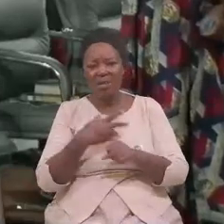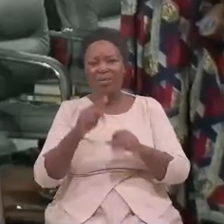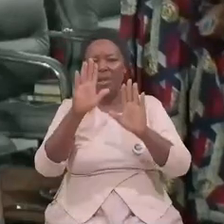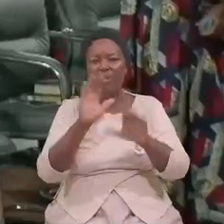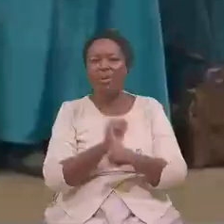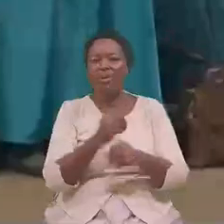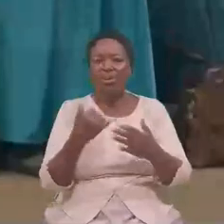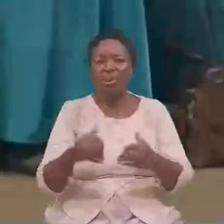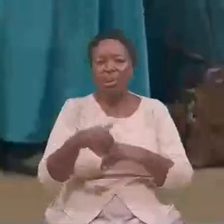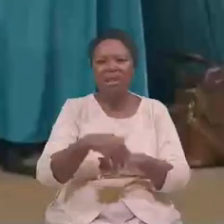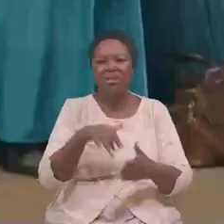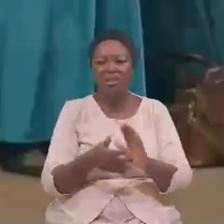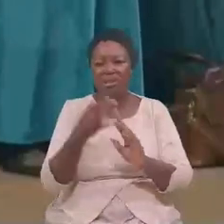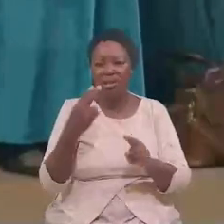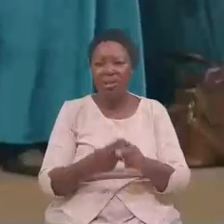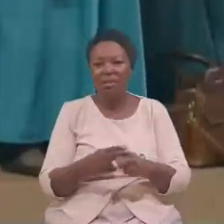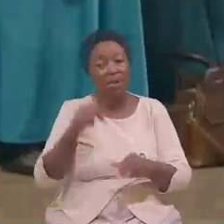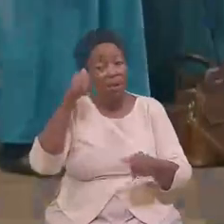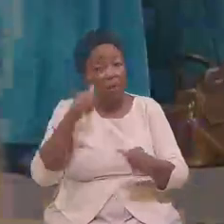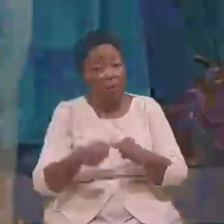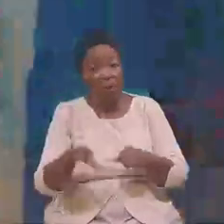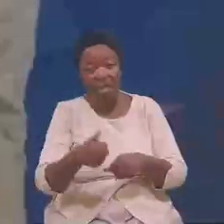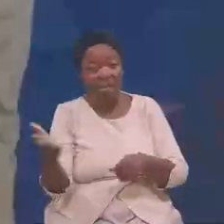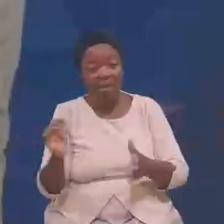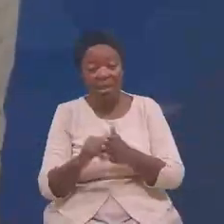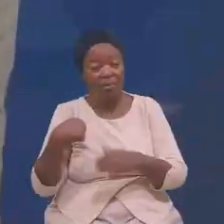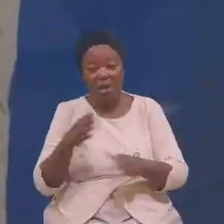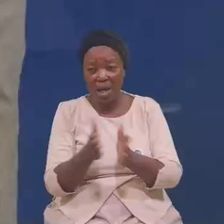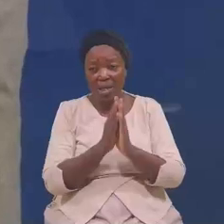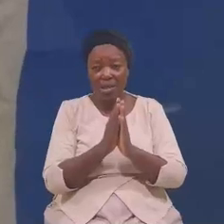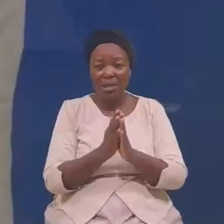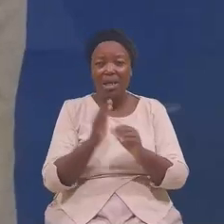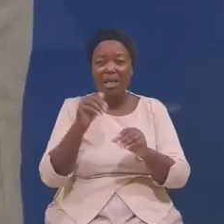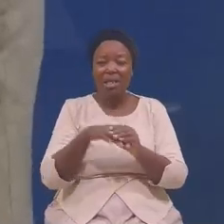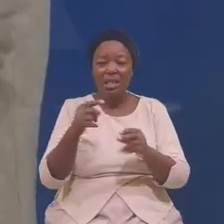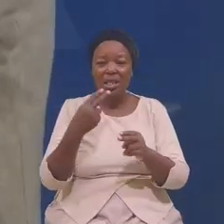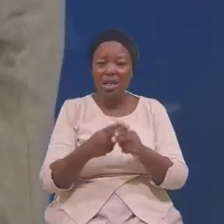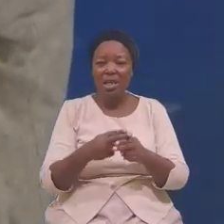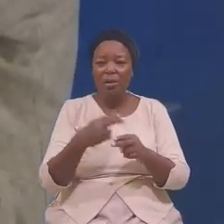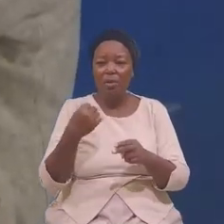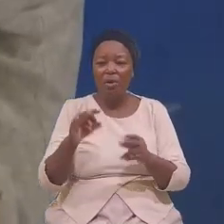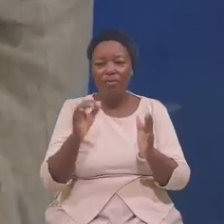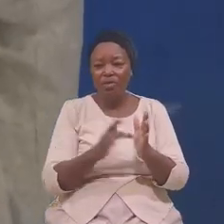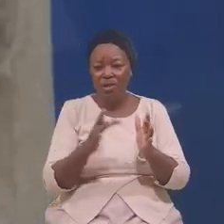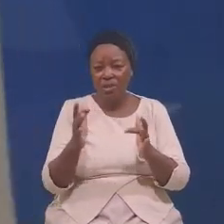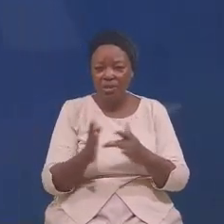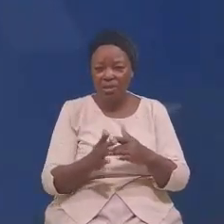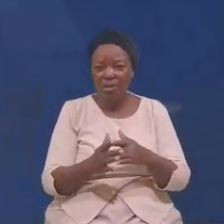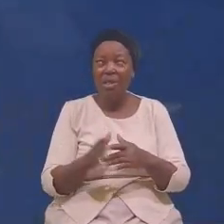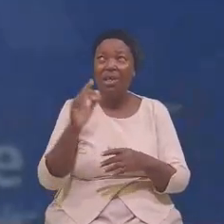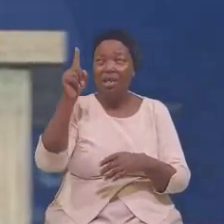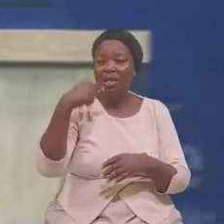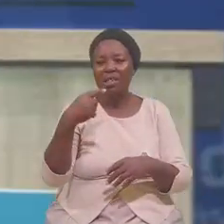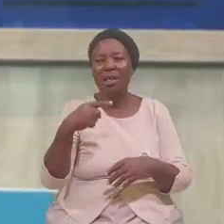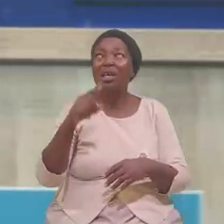soir. Rappelle-toi, tout ce que nous demandons au nom de Jésus, il a dit,